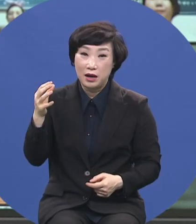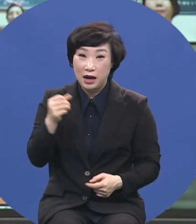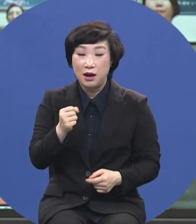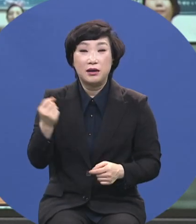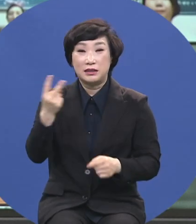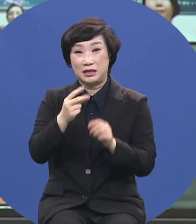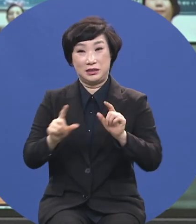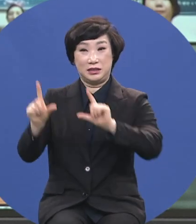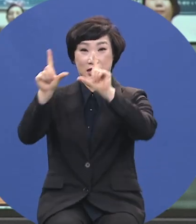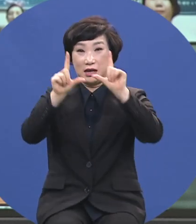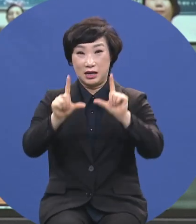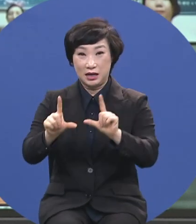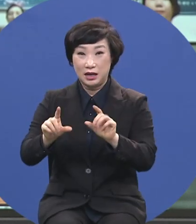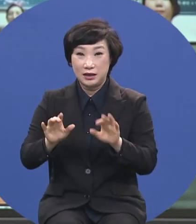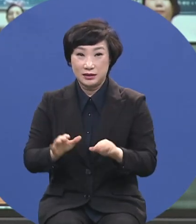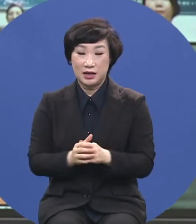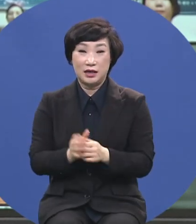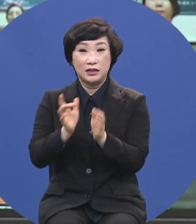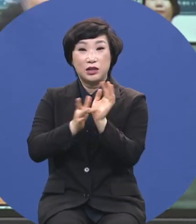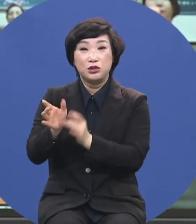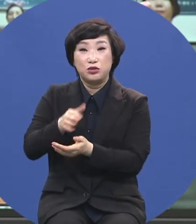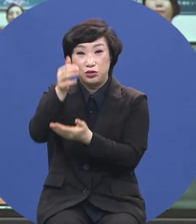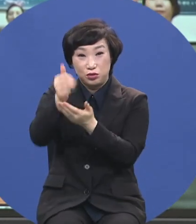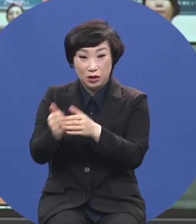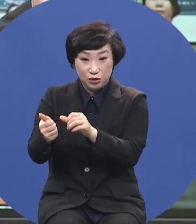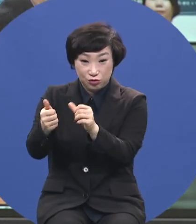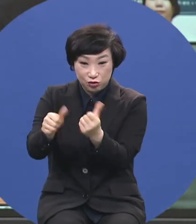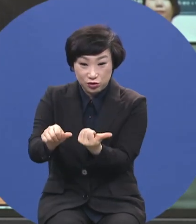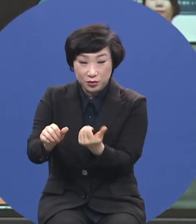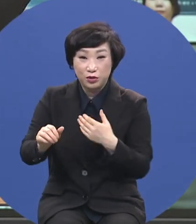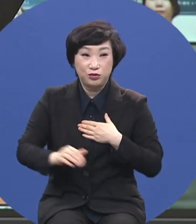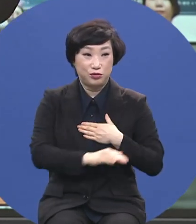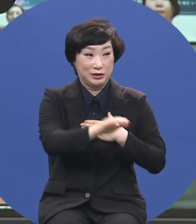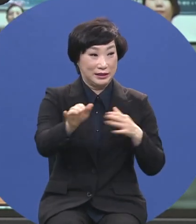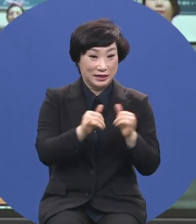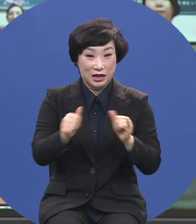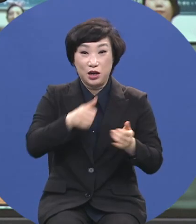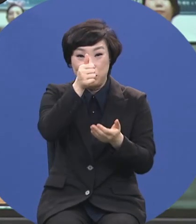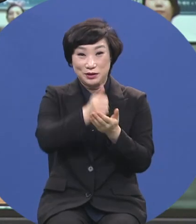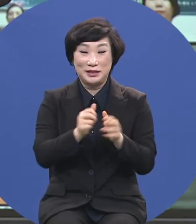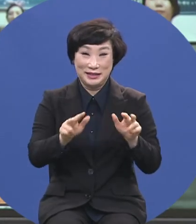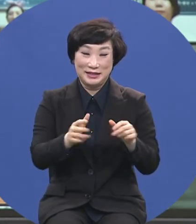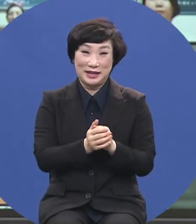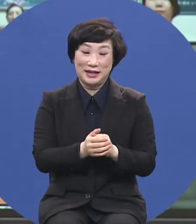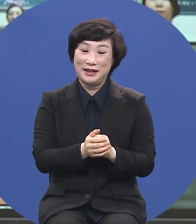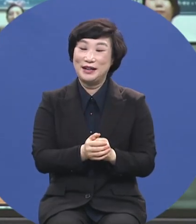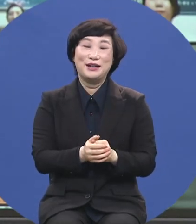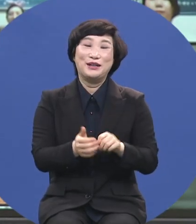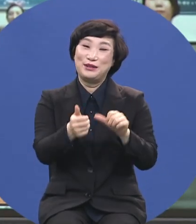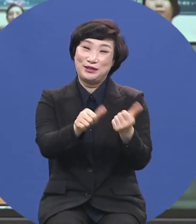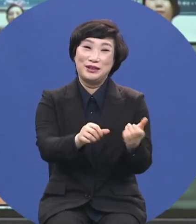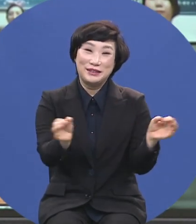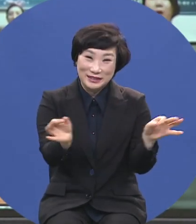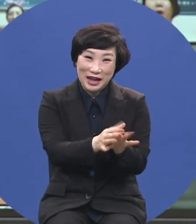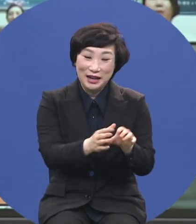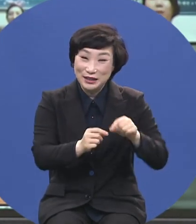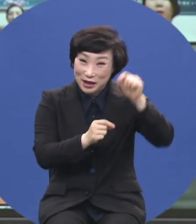다시 살아났고 예수의 죽음으로 인간의 죄는 영원히